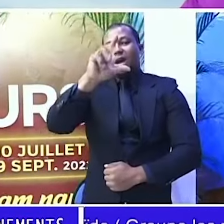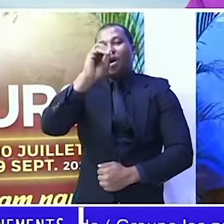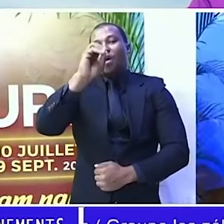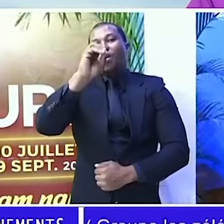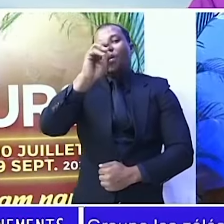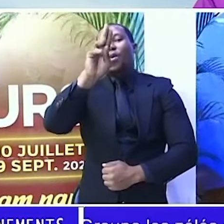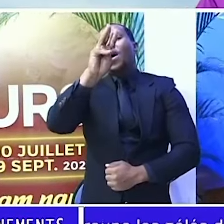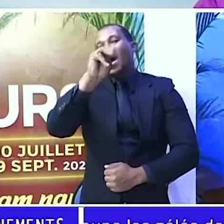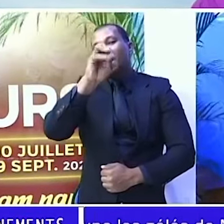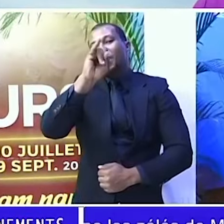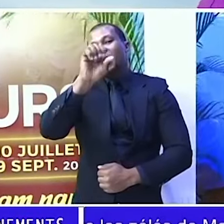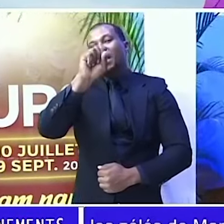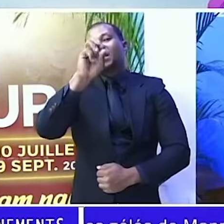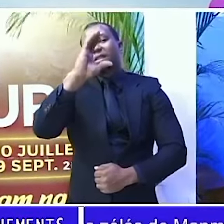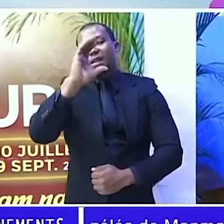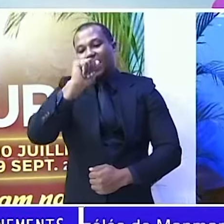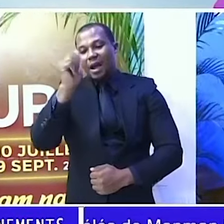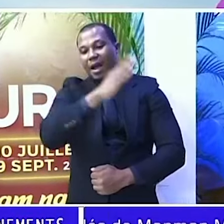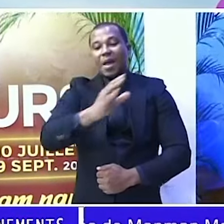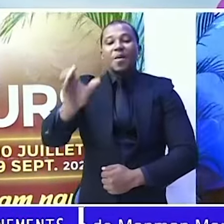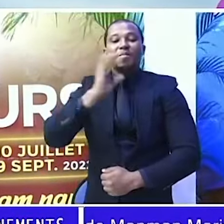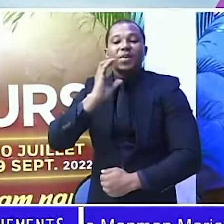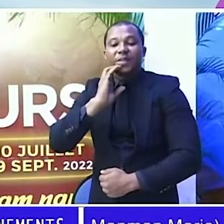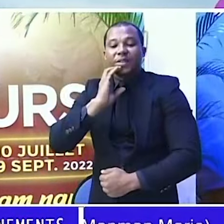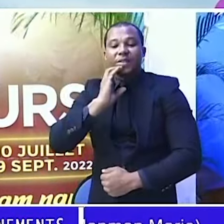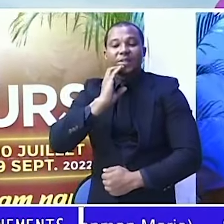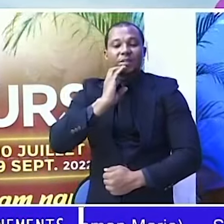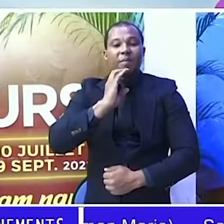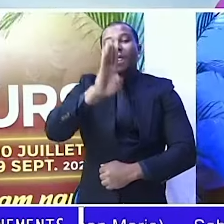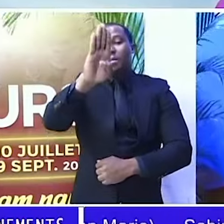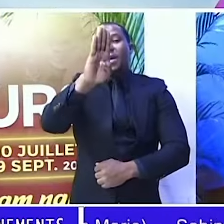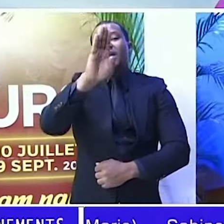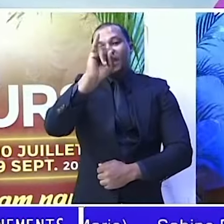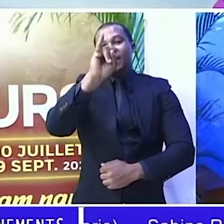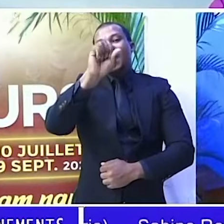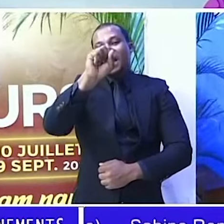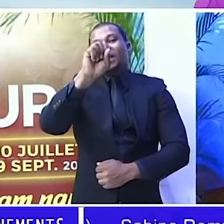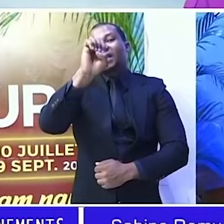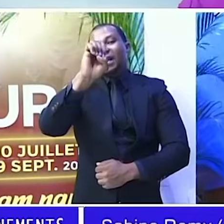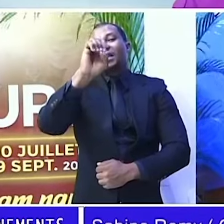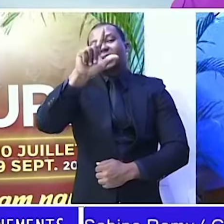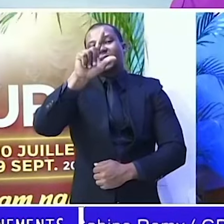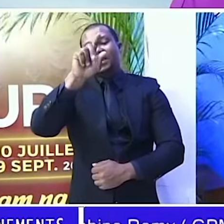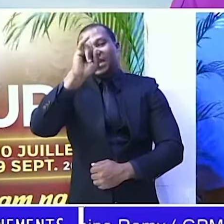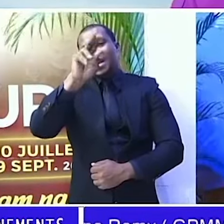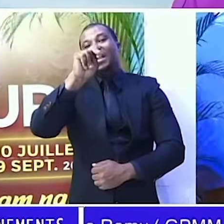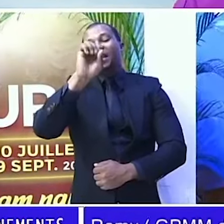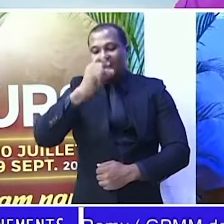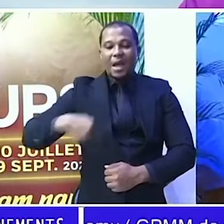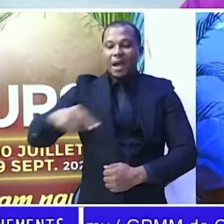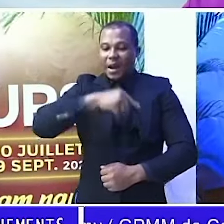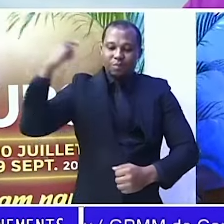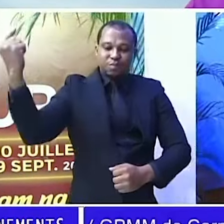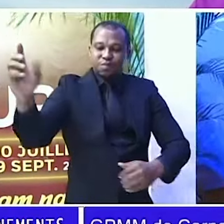Bivlise n'a chanté pour nous dire bon Dieu merci nous pas fou non tête nous droite dans circonstance